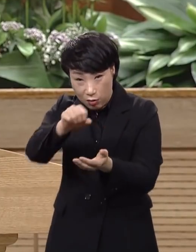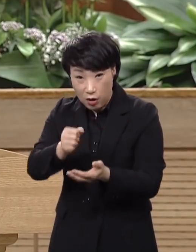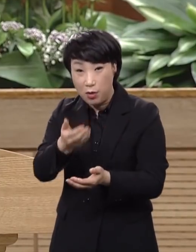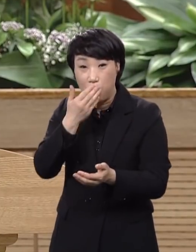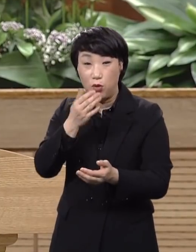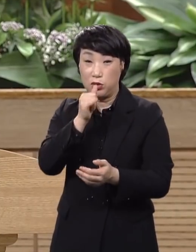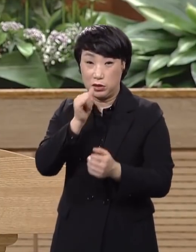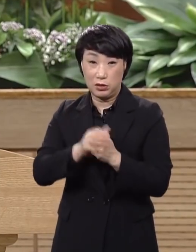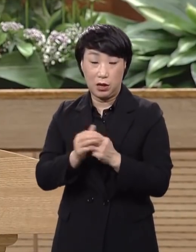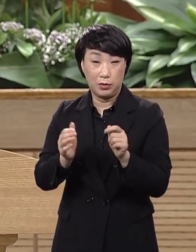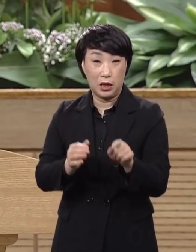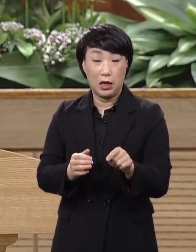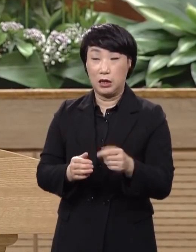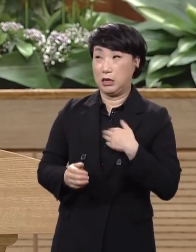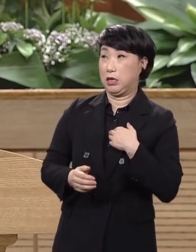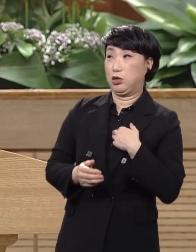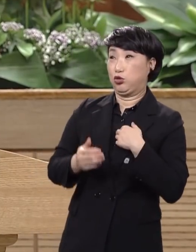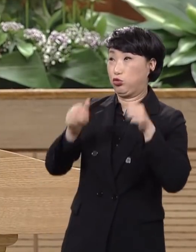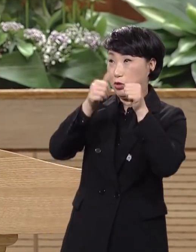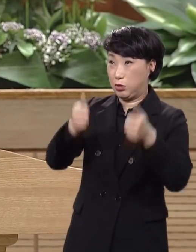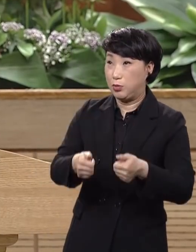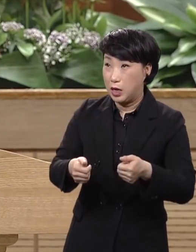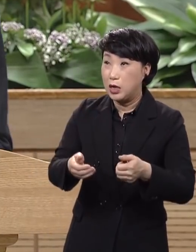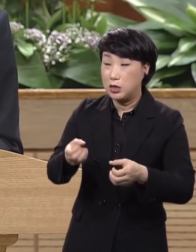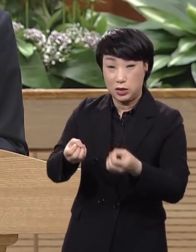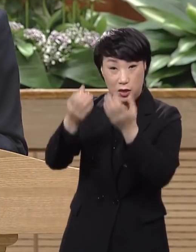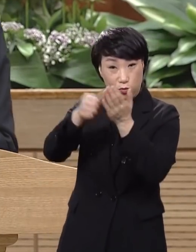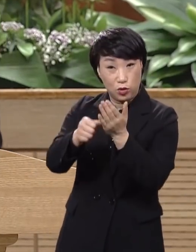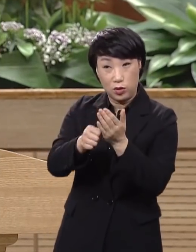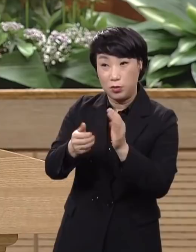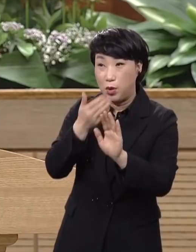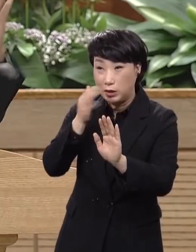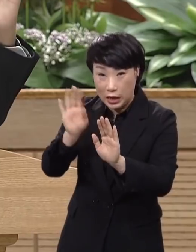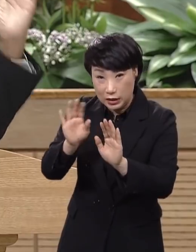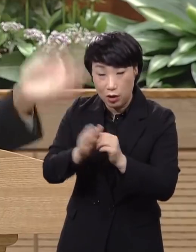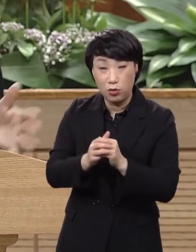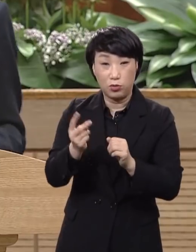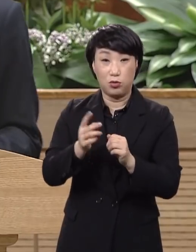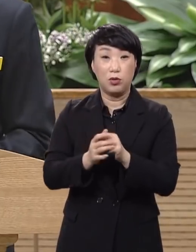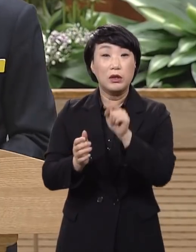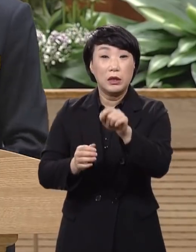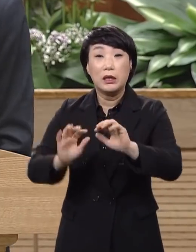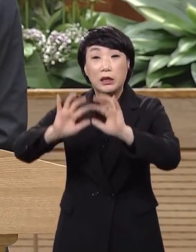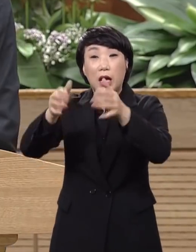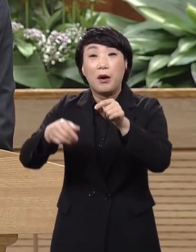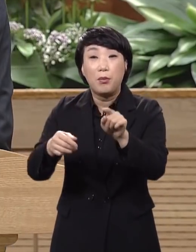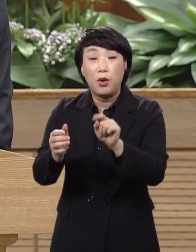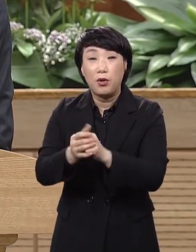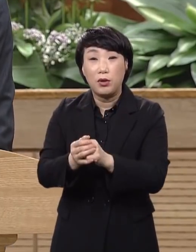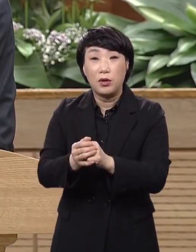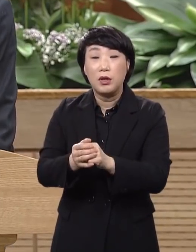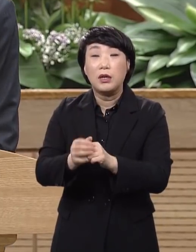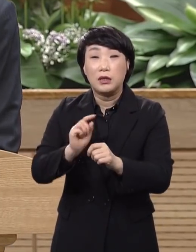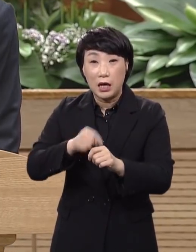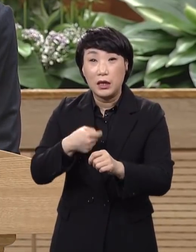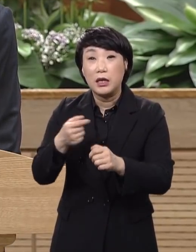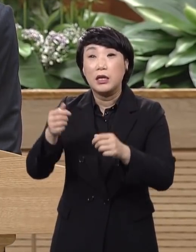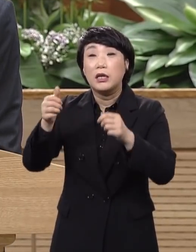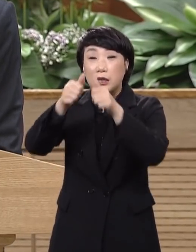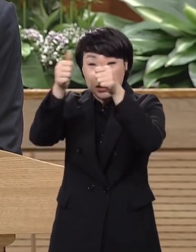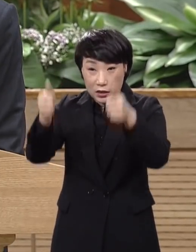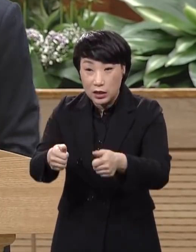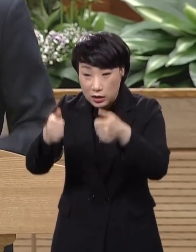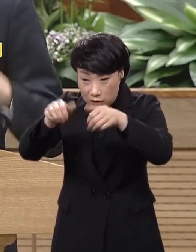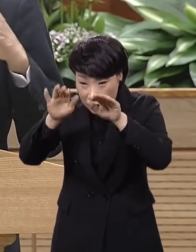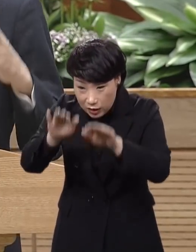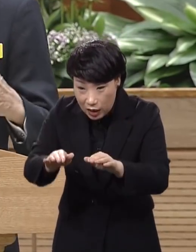때문에 우상의 제물이라 먹을 수 없는 것이요. 그리고 고대 근동 국가에서는 자신들의 신에게 제사했던